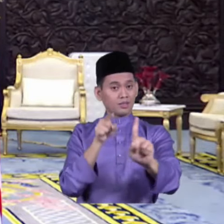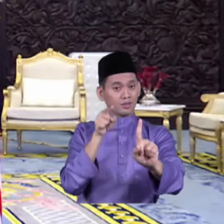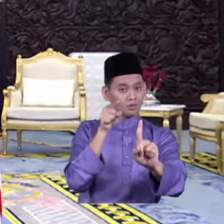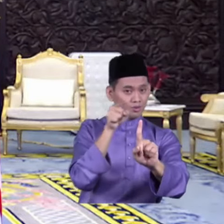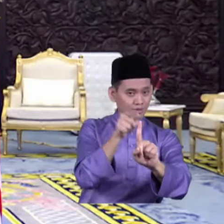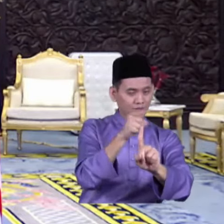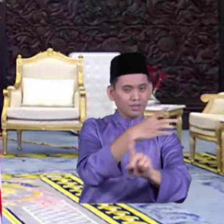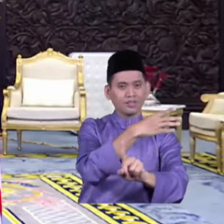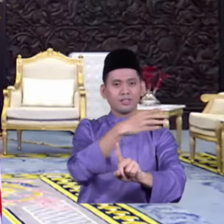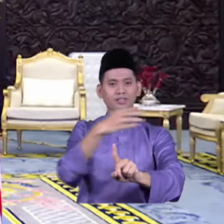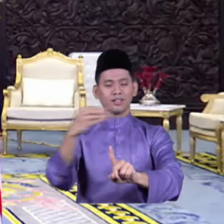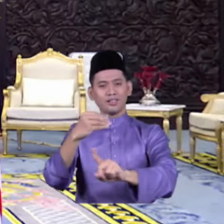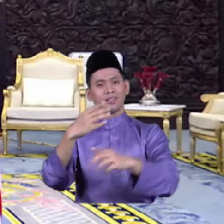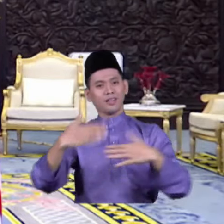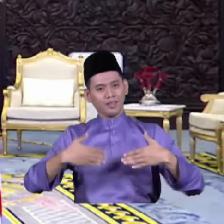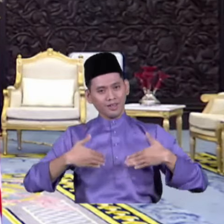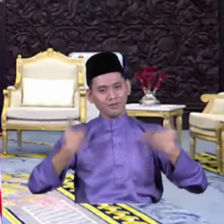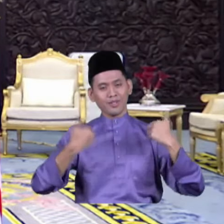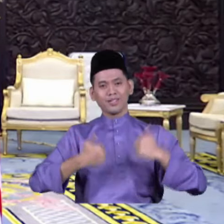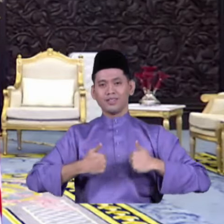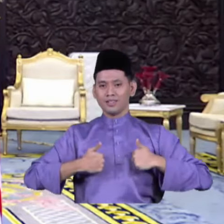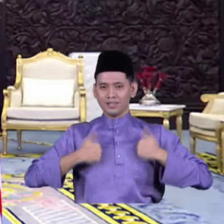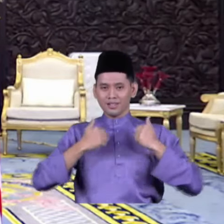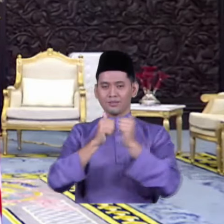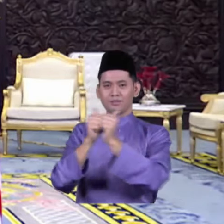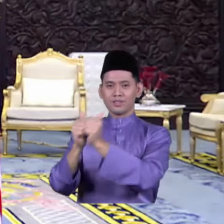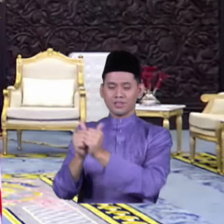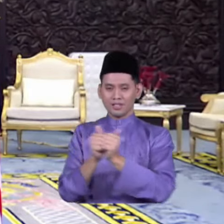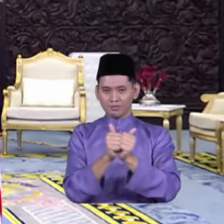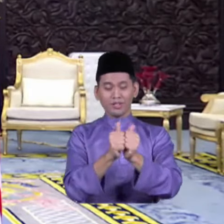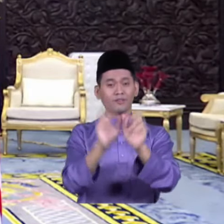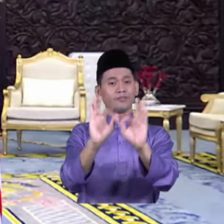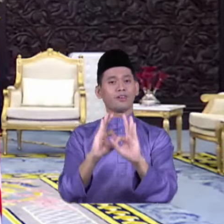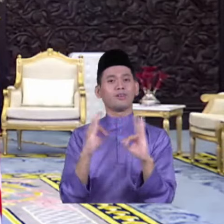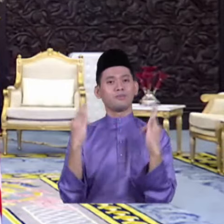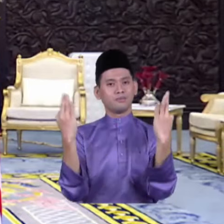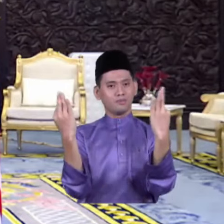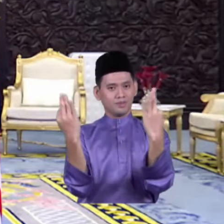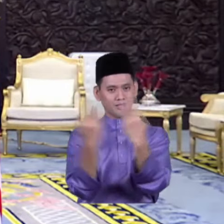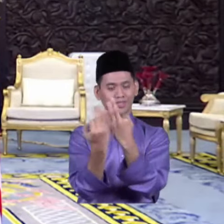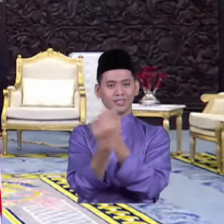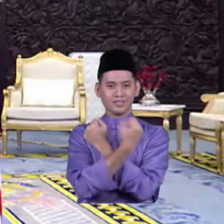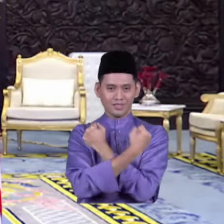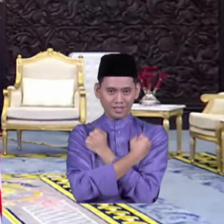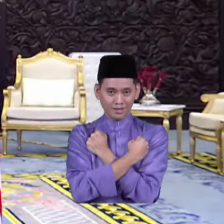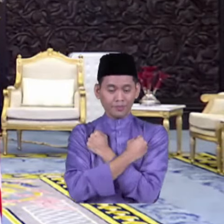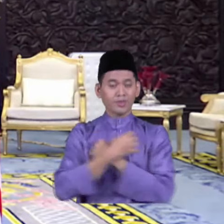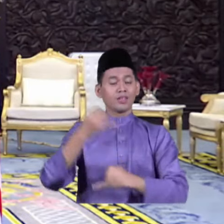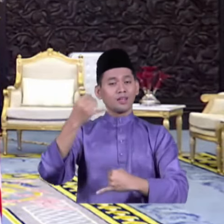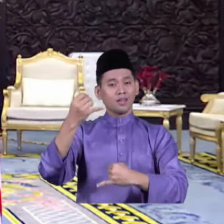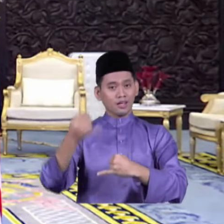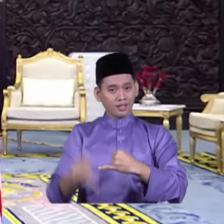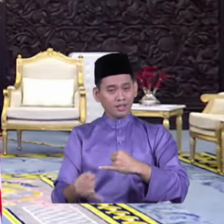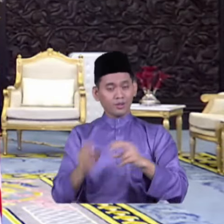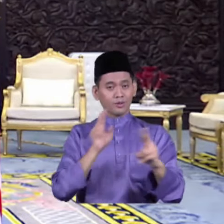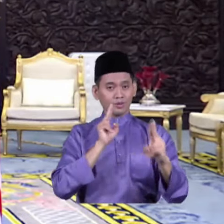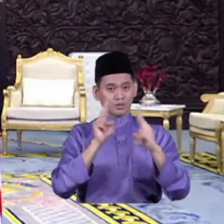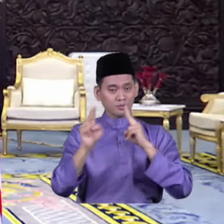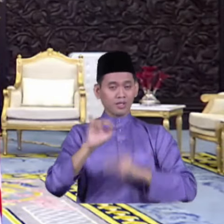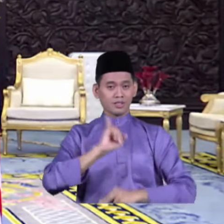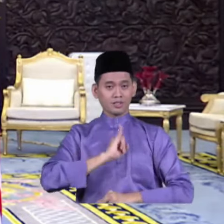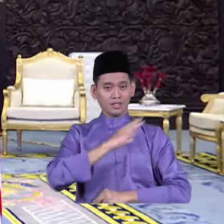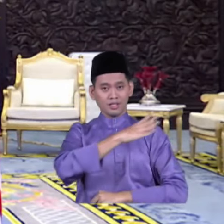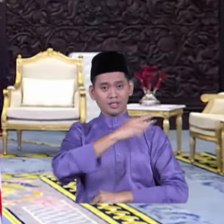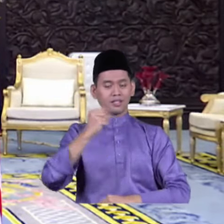malaikat hari raya bersama insan yang tersayang mengakhiri kita dan raja